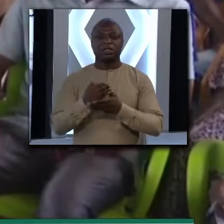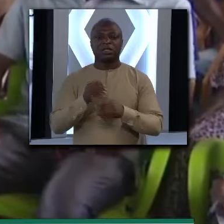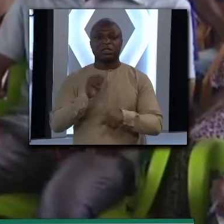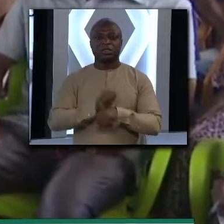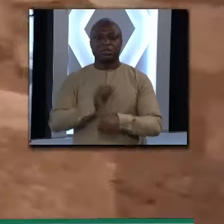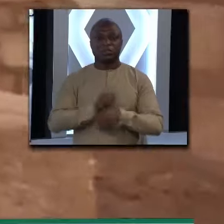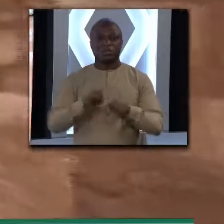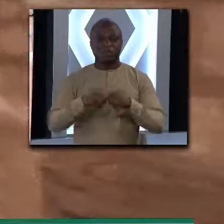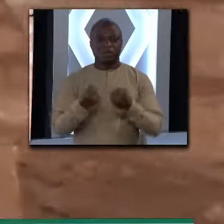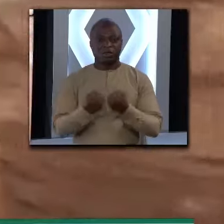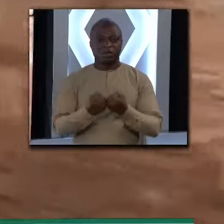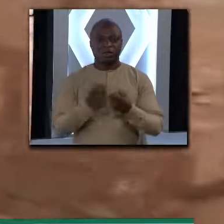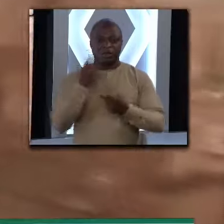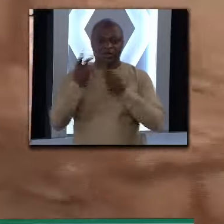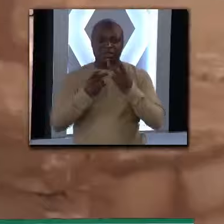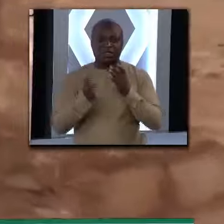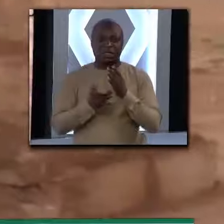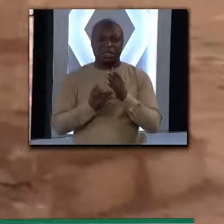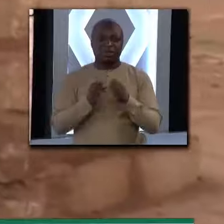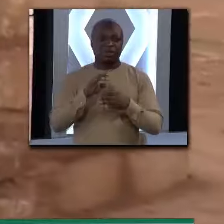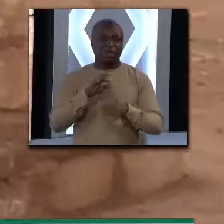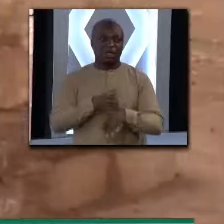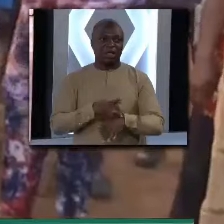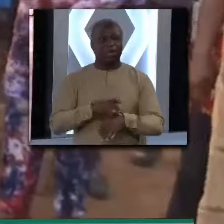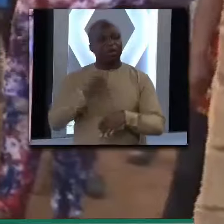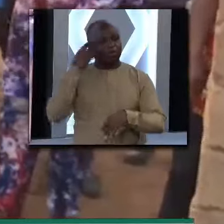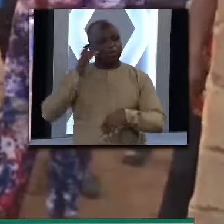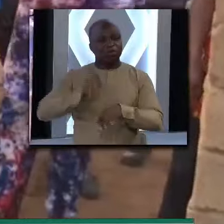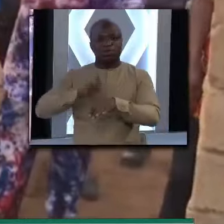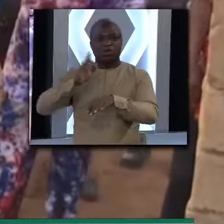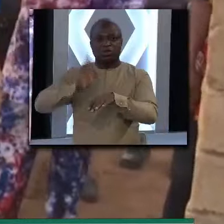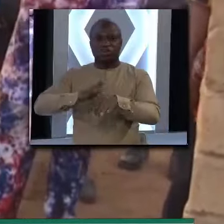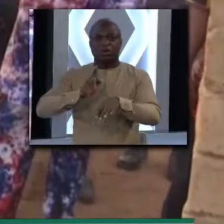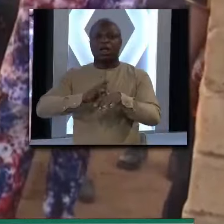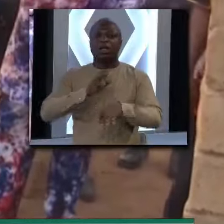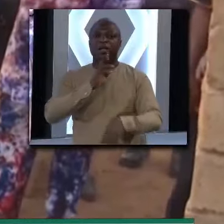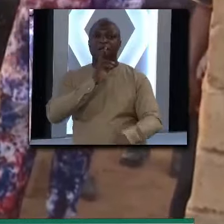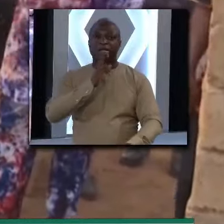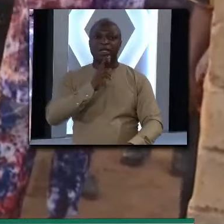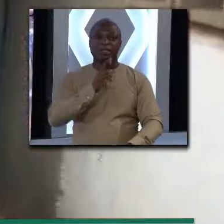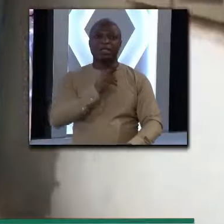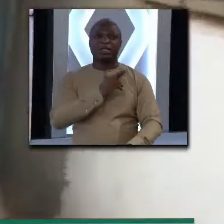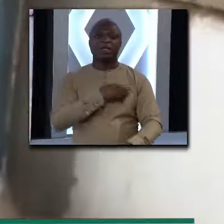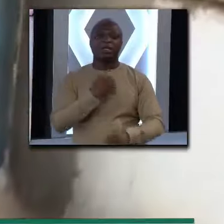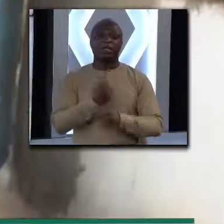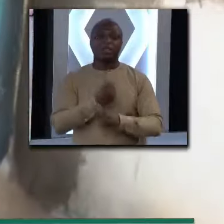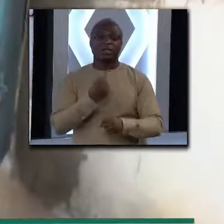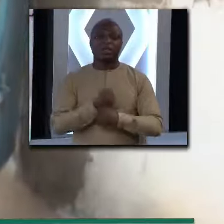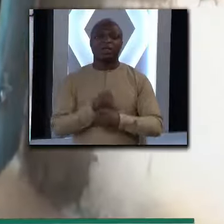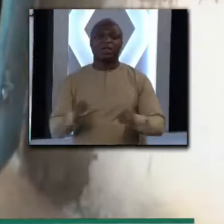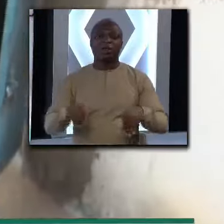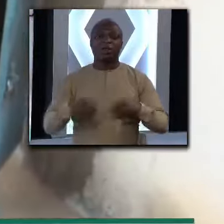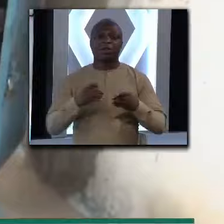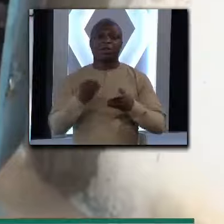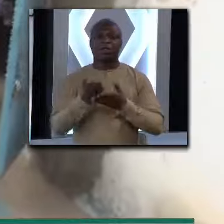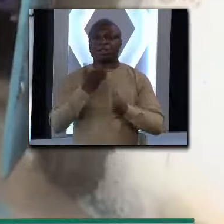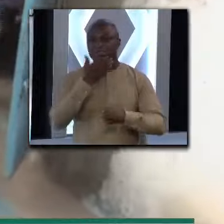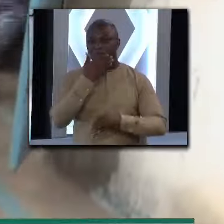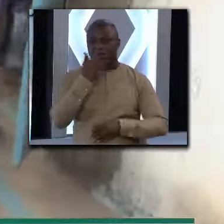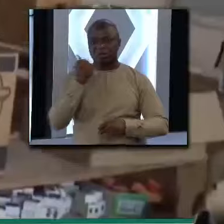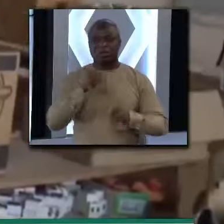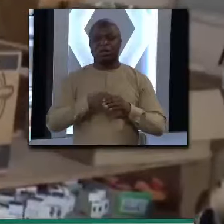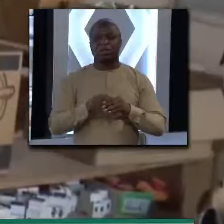secteur. Visite technique de terrain pour toucher du doigt les réalités et travailler à apporter des améliorations